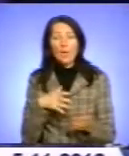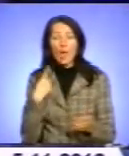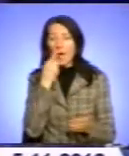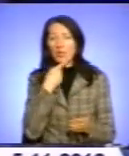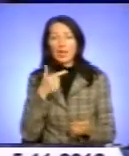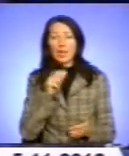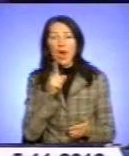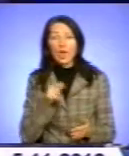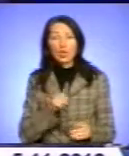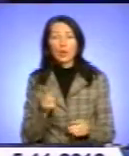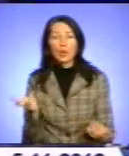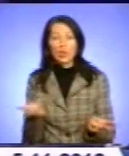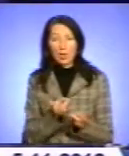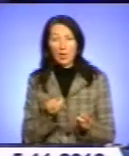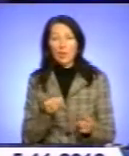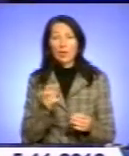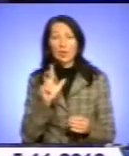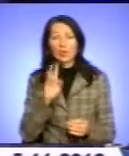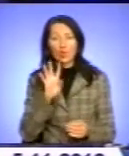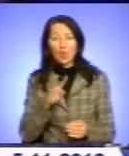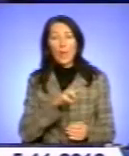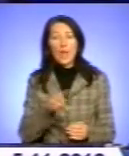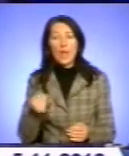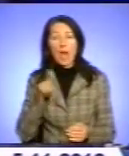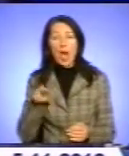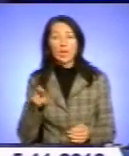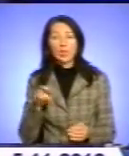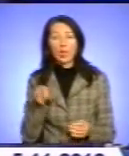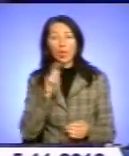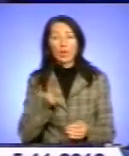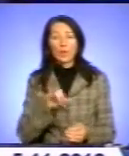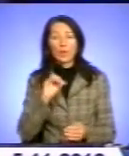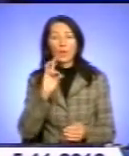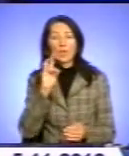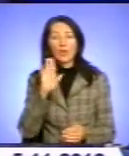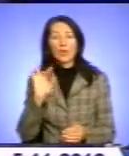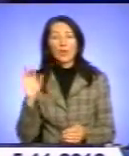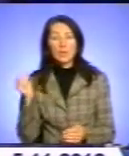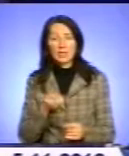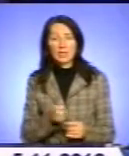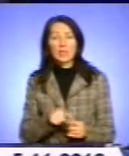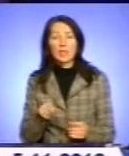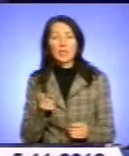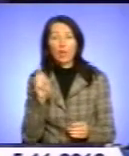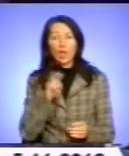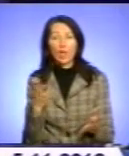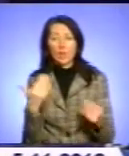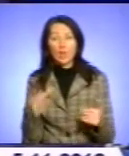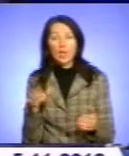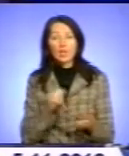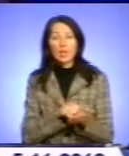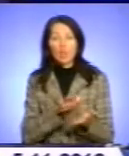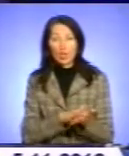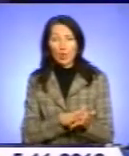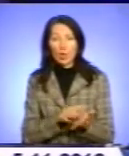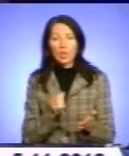3-4 мільярди доларів інвестицій щорічно. Ці заходи вже задекларовані Україною в енергетичній стратегії до 2030